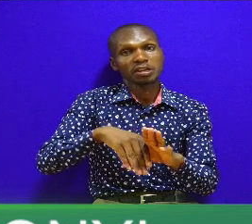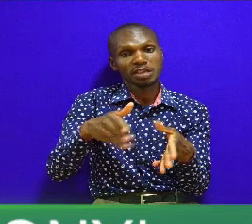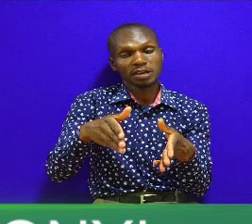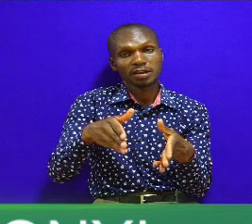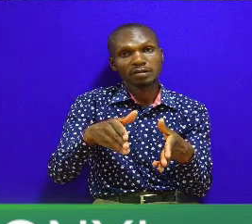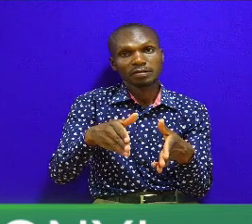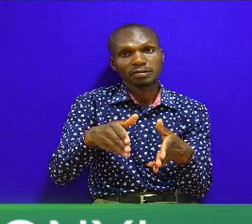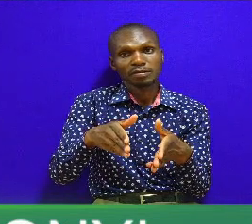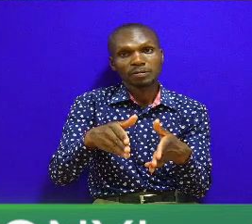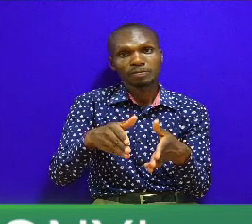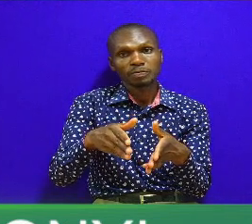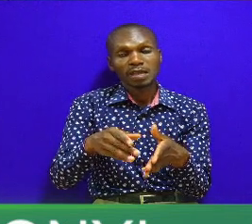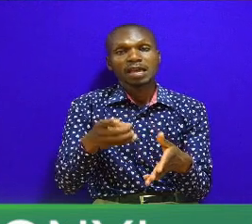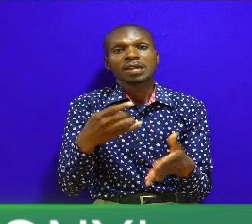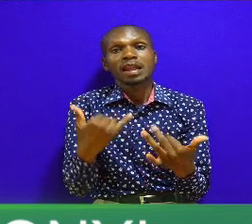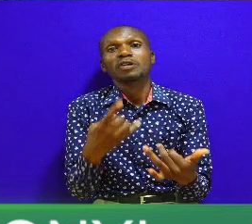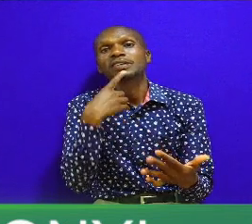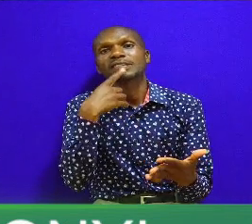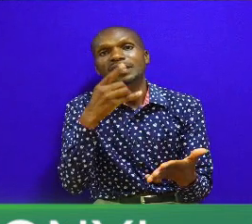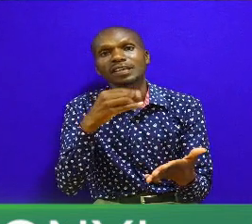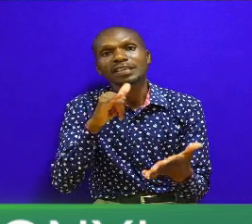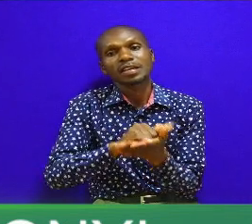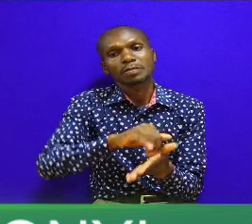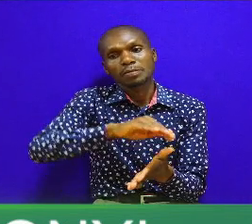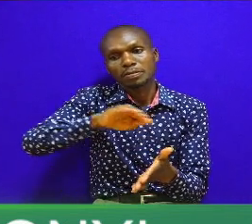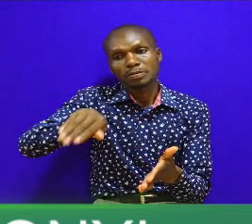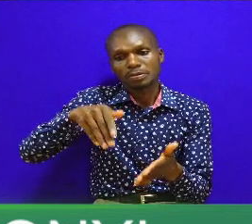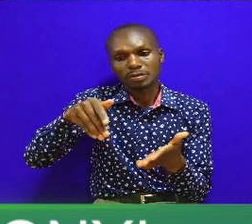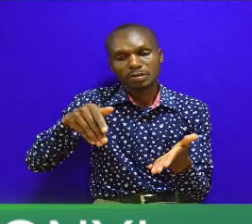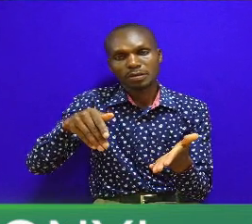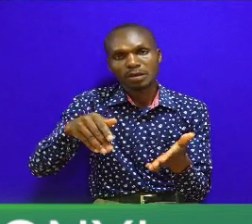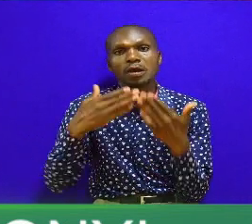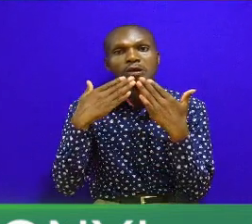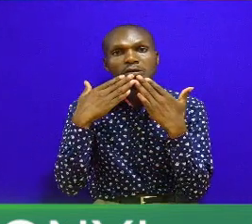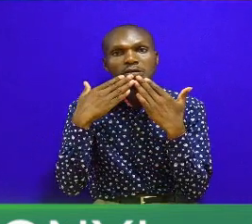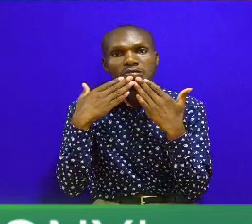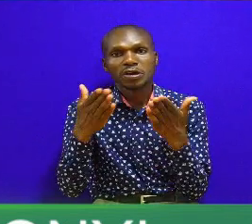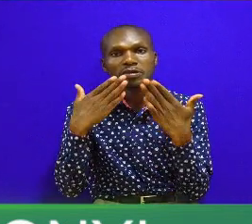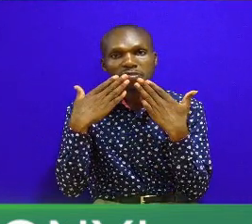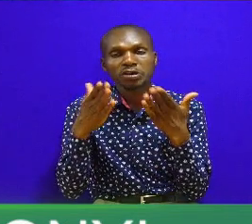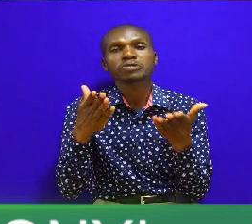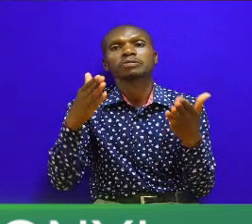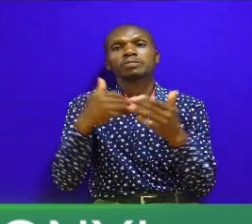Mengi tutasema kule uwanjani kule kwa mhadhara. Shukrani sana, asanteni sana.